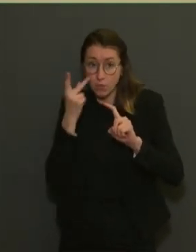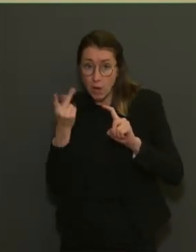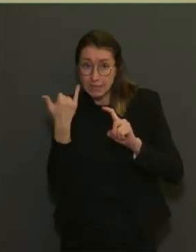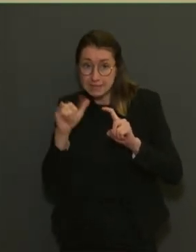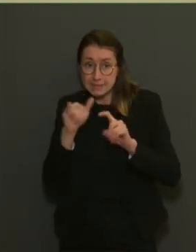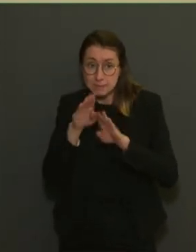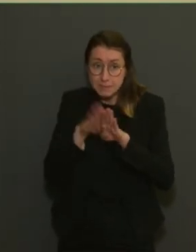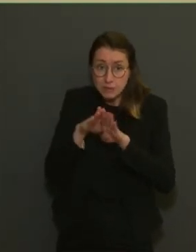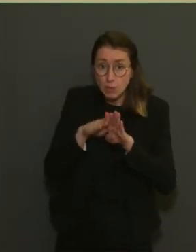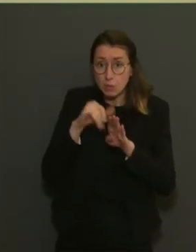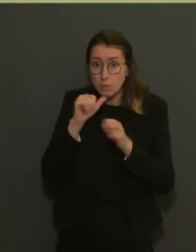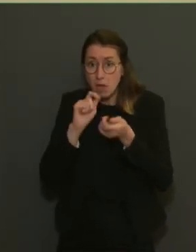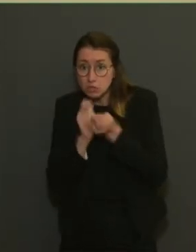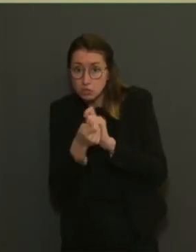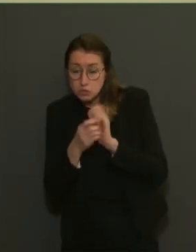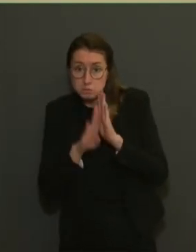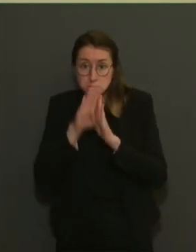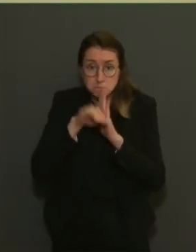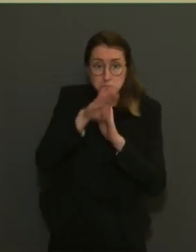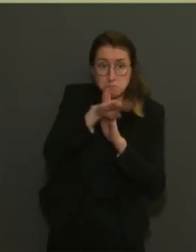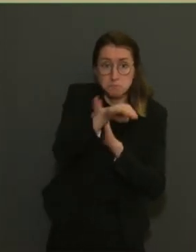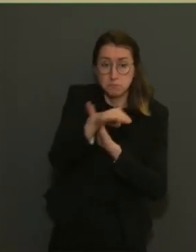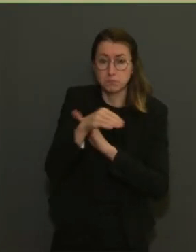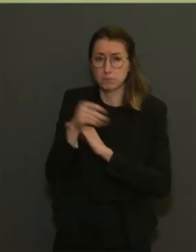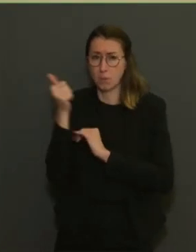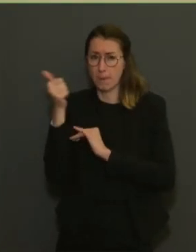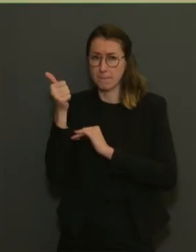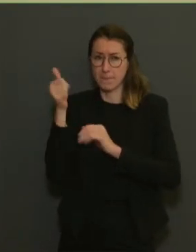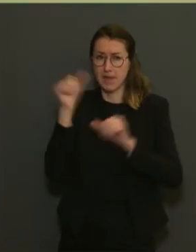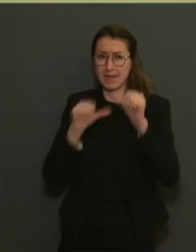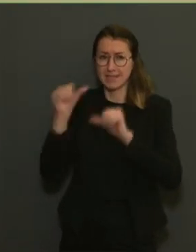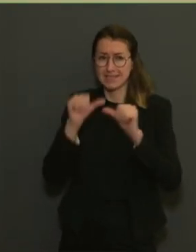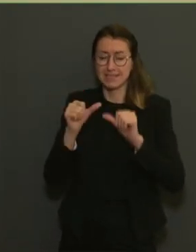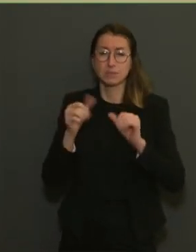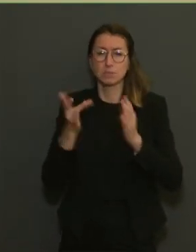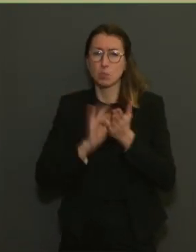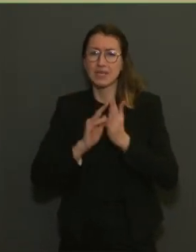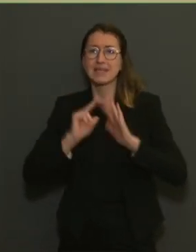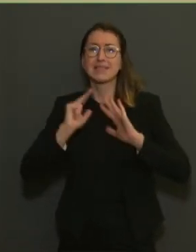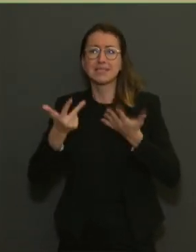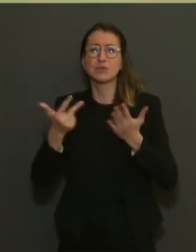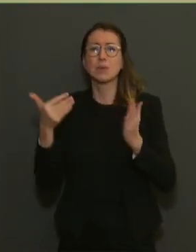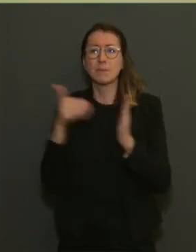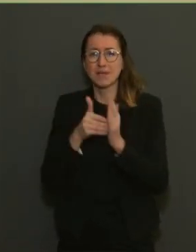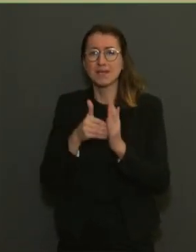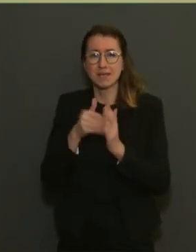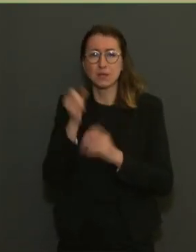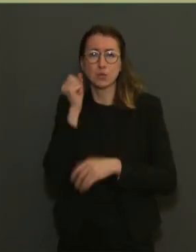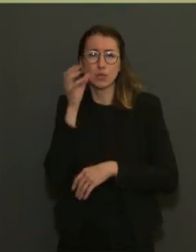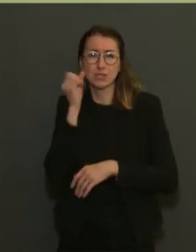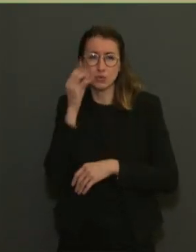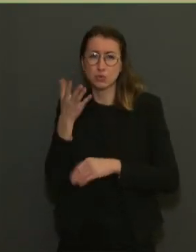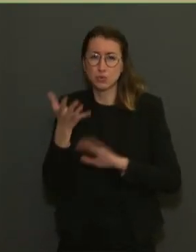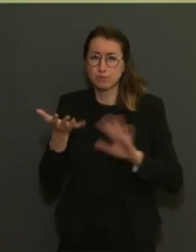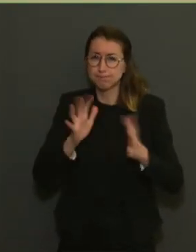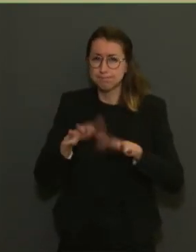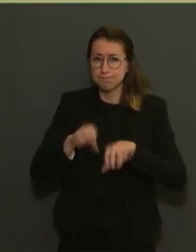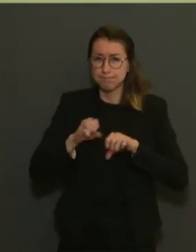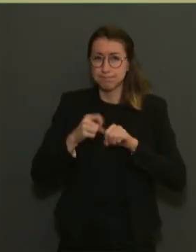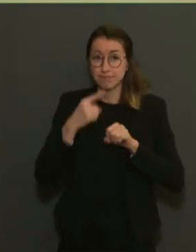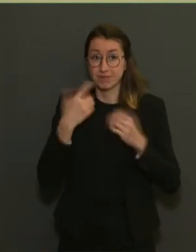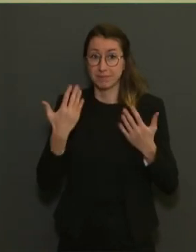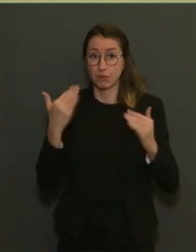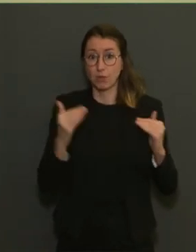de l'ordre de à peu près 18 000 nouvelles infections par jour, soit une augmentation de